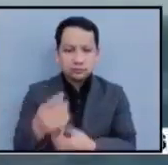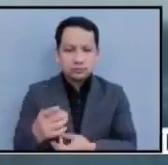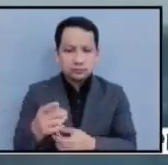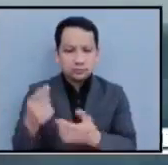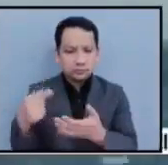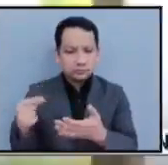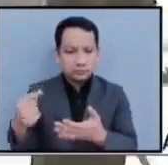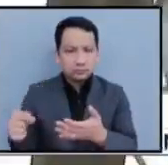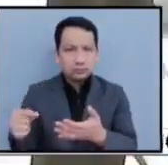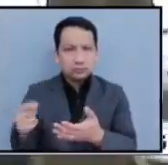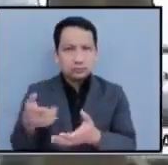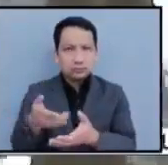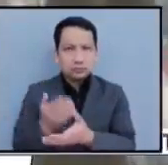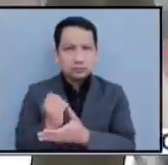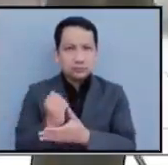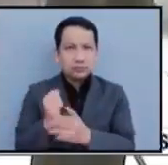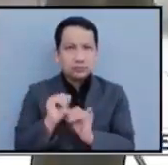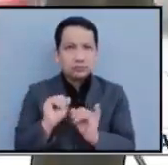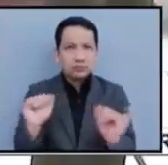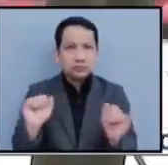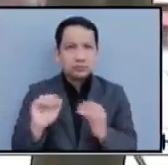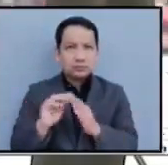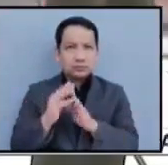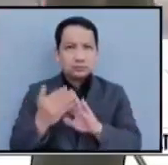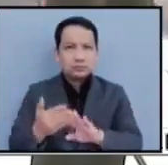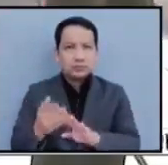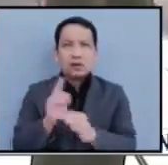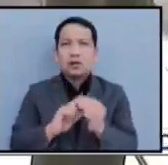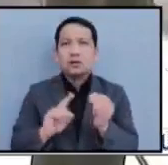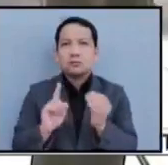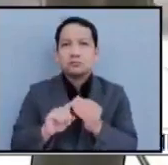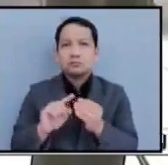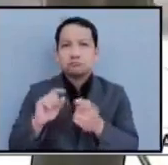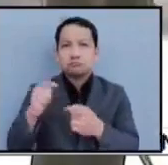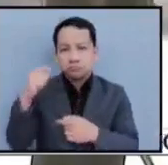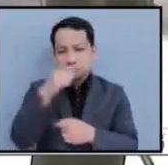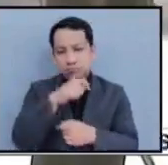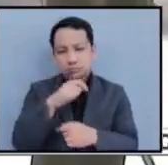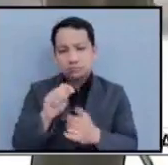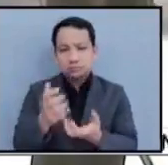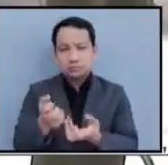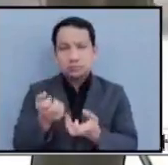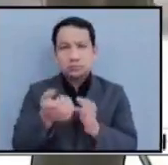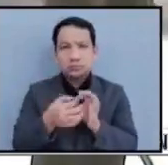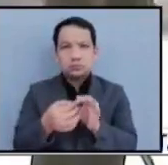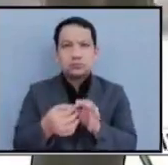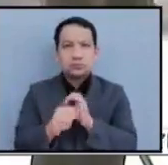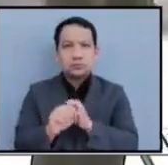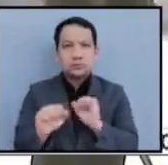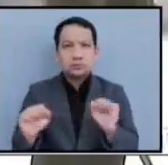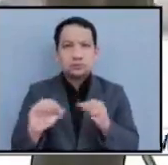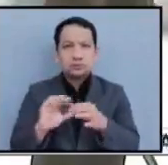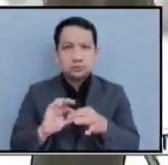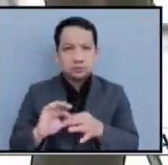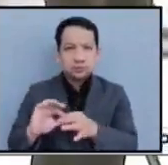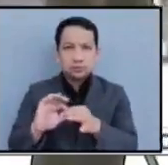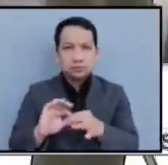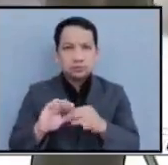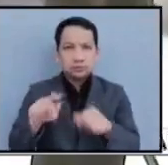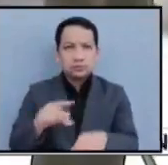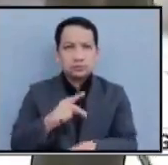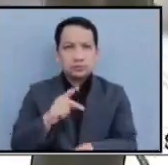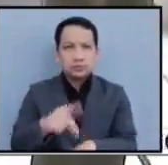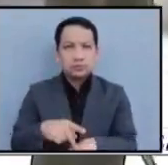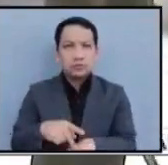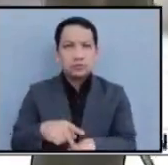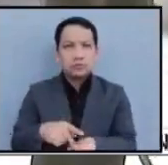karapatan at kaayusan. Hinggil naman sa sinabi ng Taiwan na nais nilang magkaroon ng security cooperation sa Pilipinas sa gitna ng mga